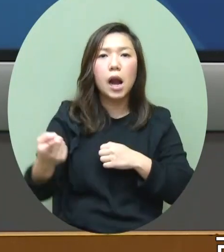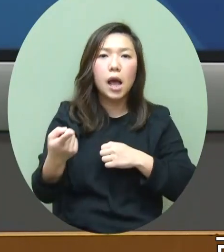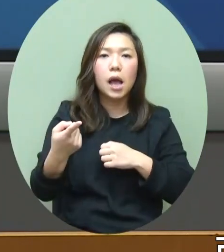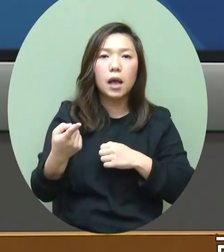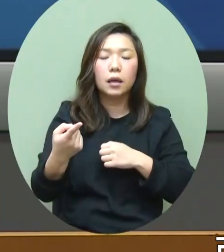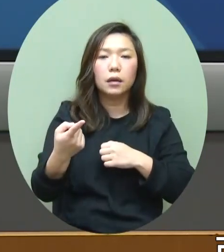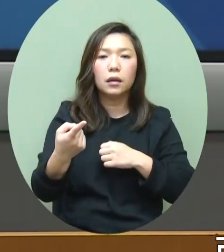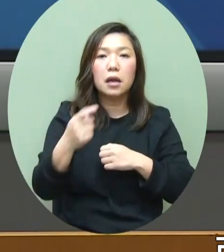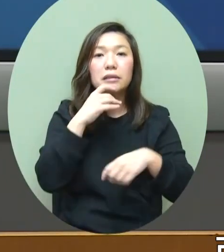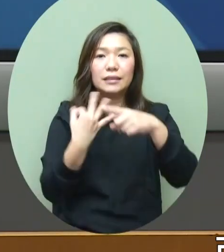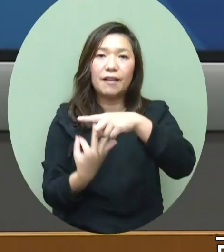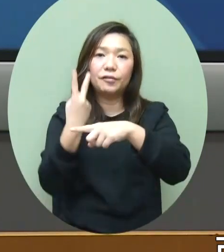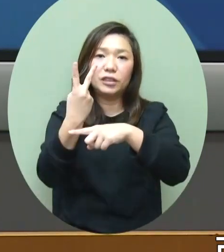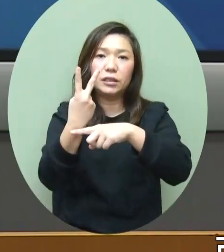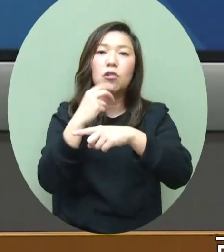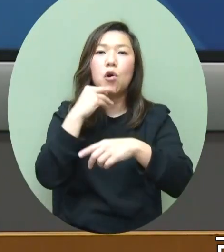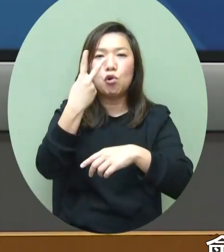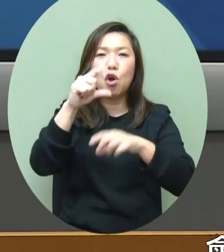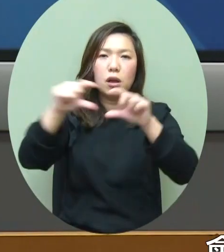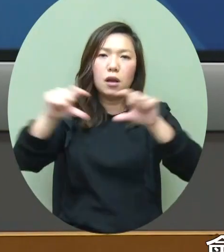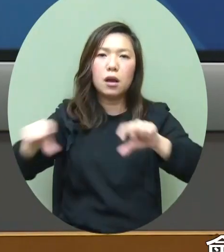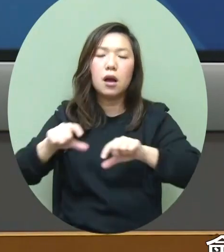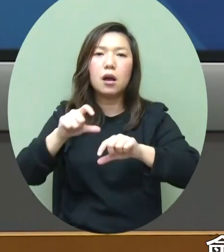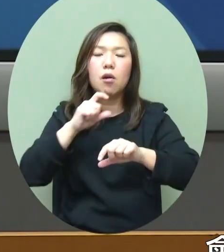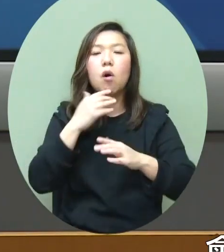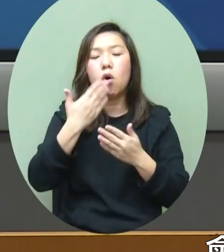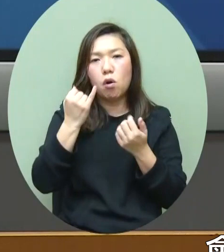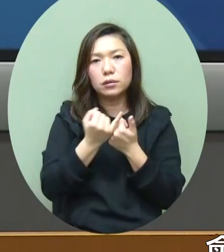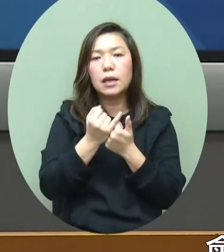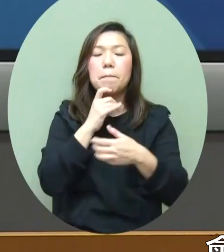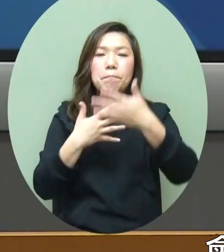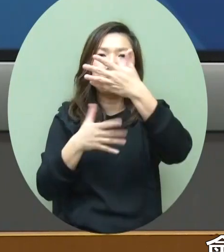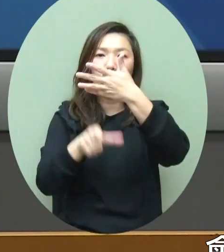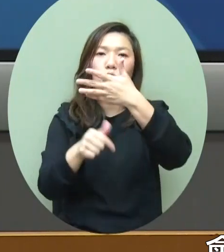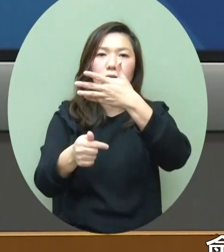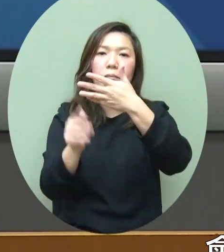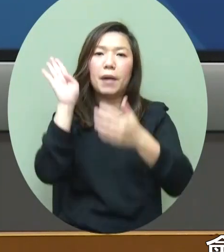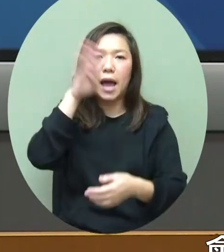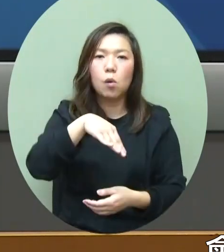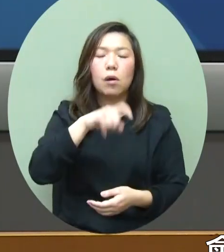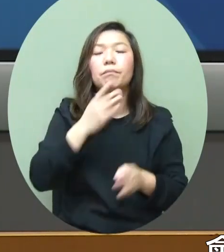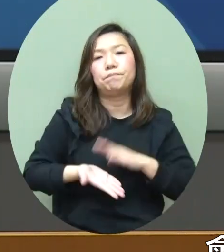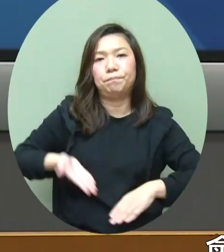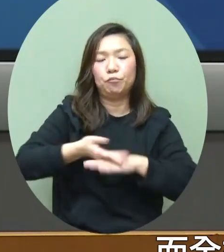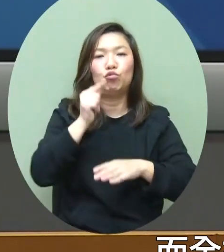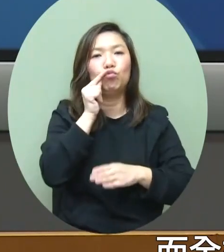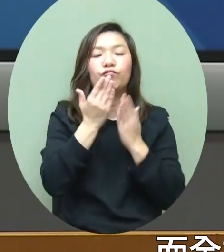而三分之二，即是兩級的學生，就會在5月10日之後是回復面授課堂，